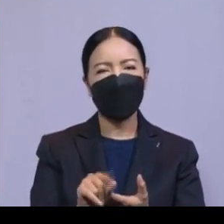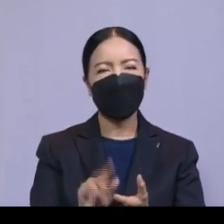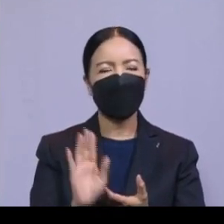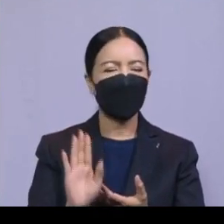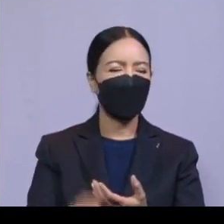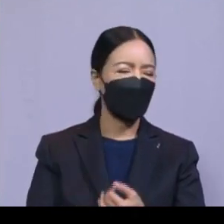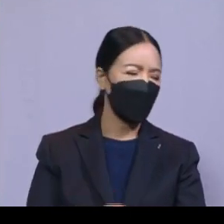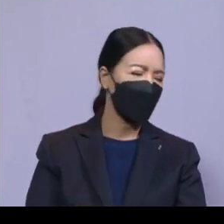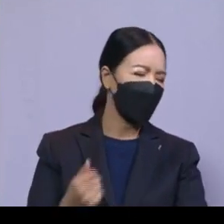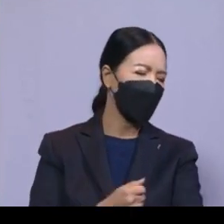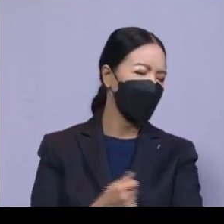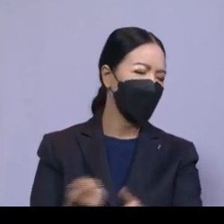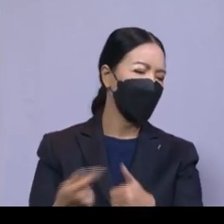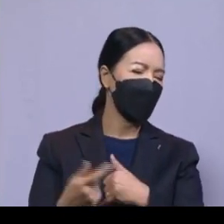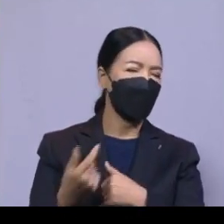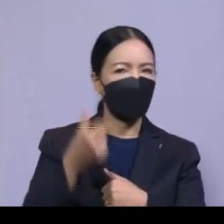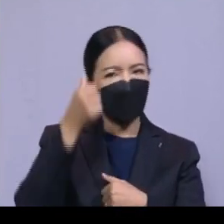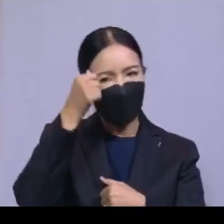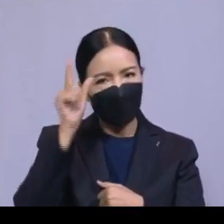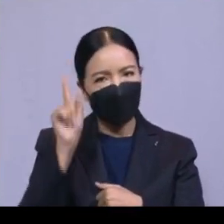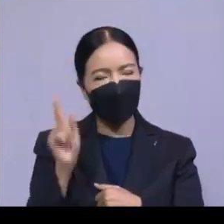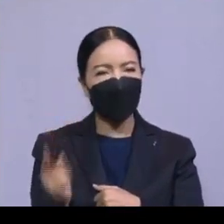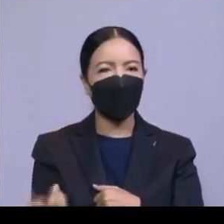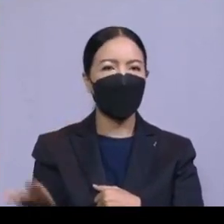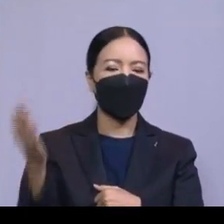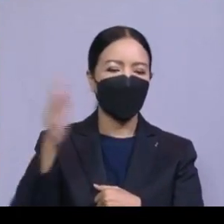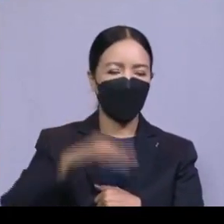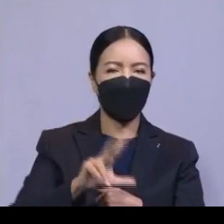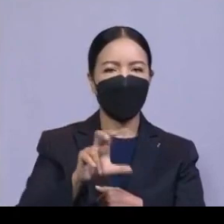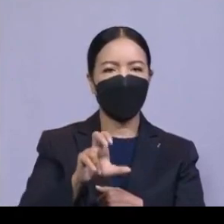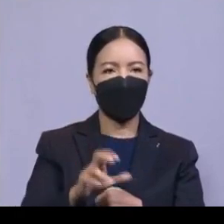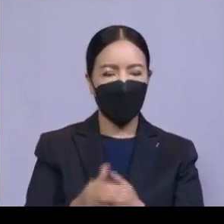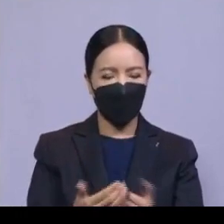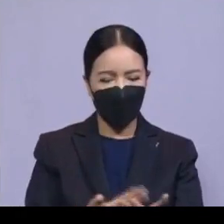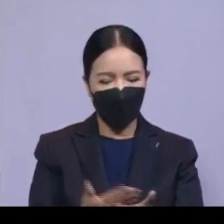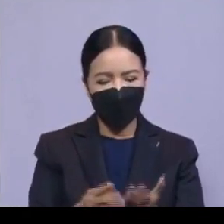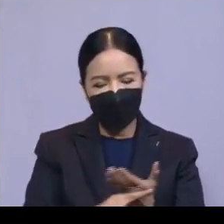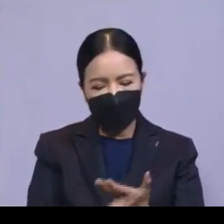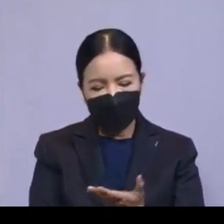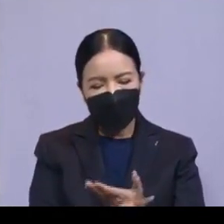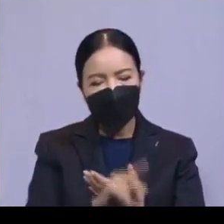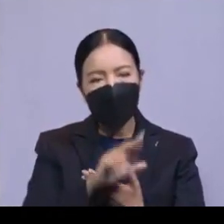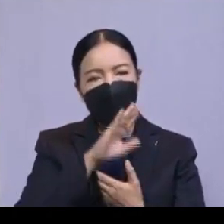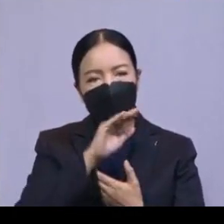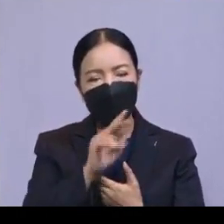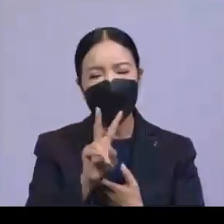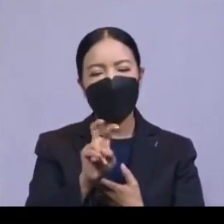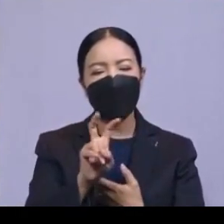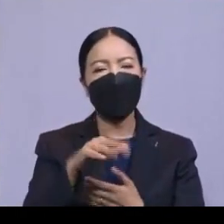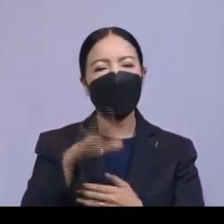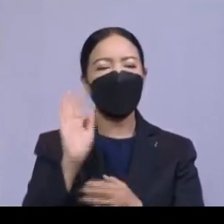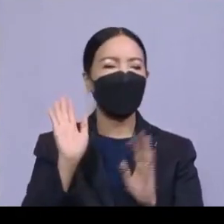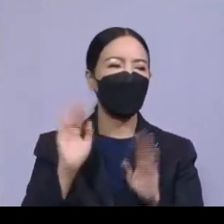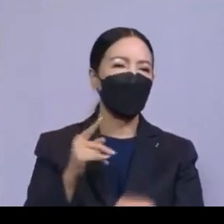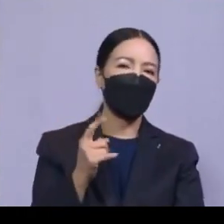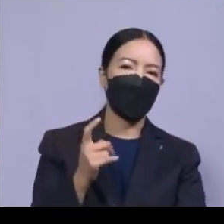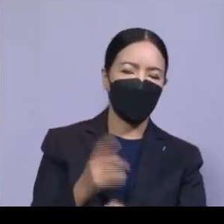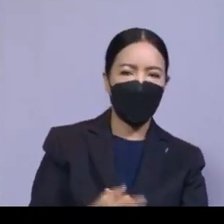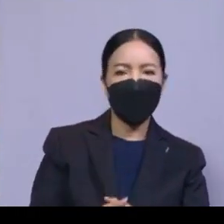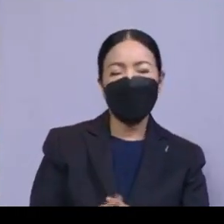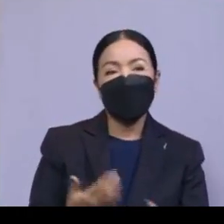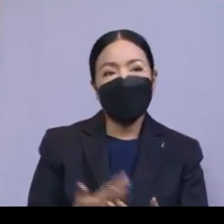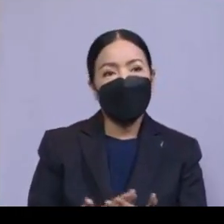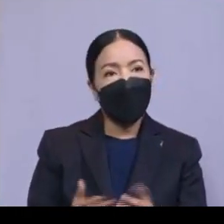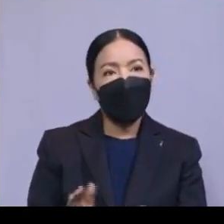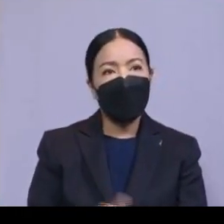300ซื้อหมูกิโลนึงค่ารถไปกลับหมดแล้วไม่ต้องทำอะไรตอนนี้ลูกค้าก็ปรับตัวคนขายก็ปรับตัวคนขายก็บอกว่าเนี่ยไม่